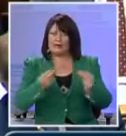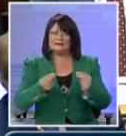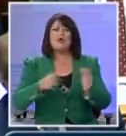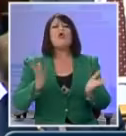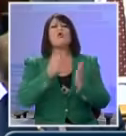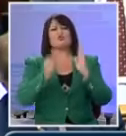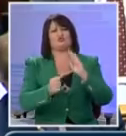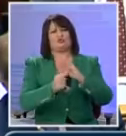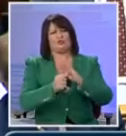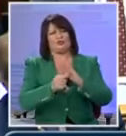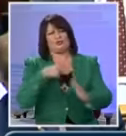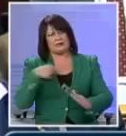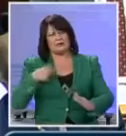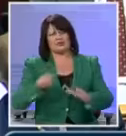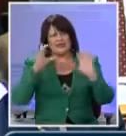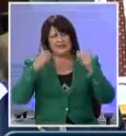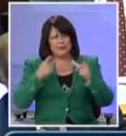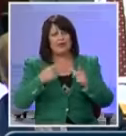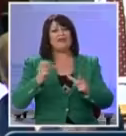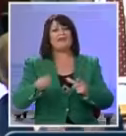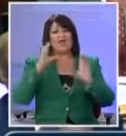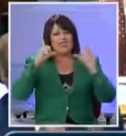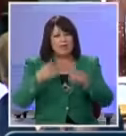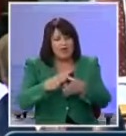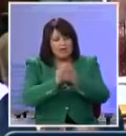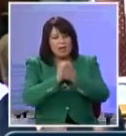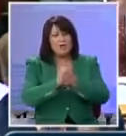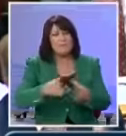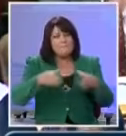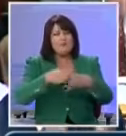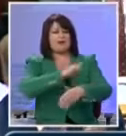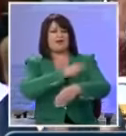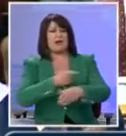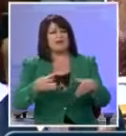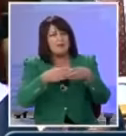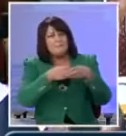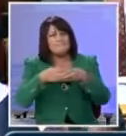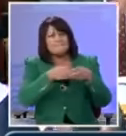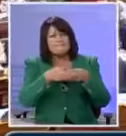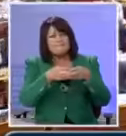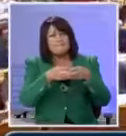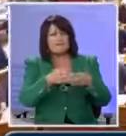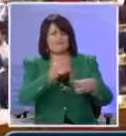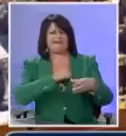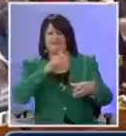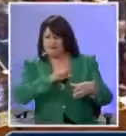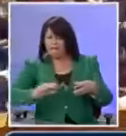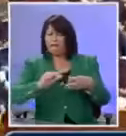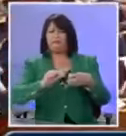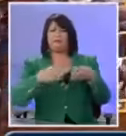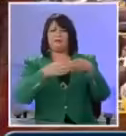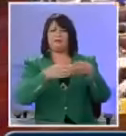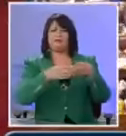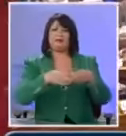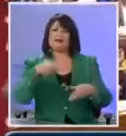πρόεδρος της νέας δημοκρατίας η νέα δημοκρατία θα ναι συγκροτημένη ενωμένη δυνατή θα έχει την ίδια άποψη τουλάχιστον